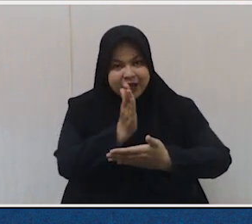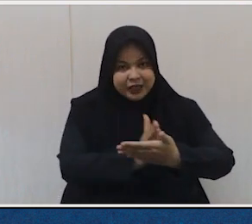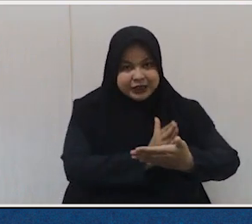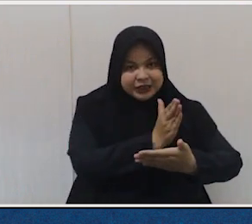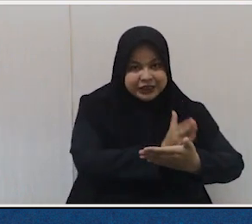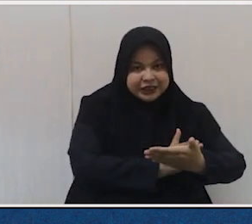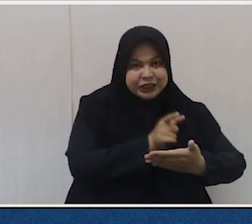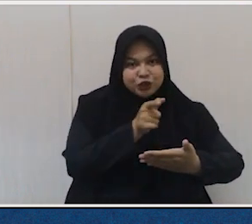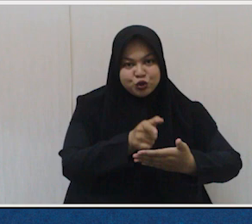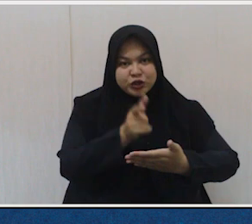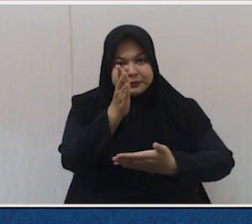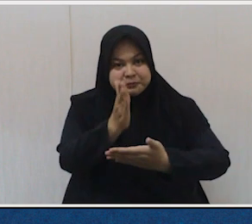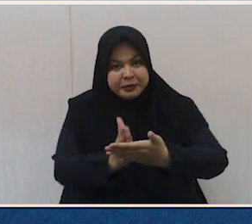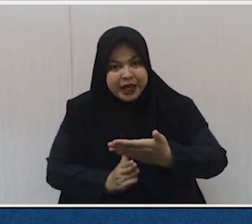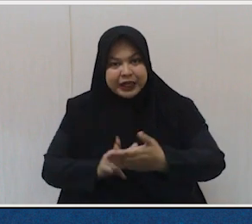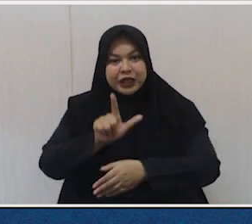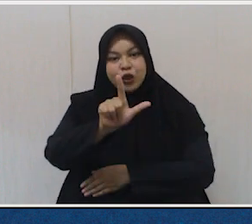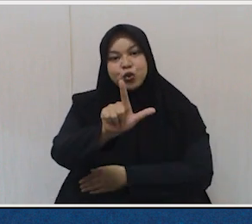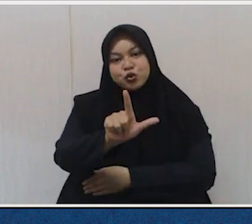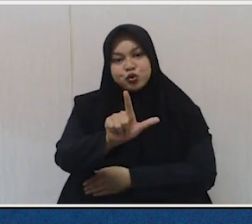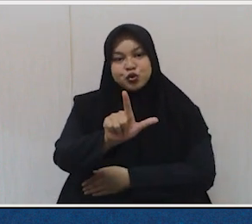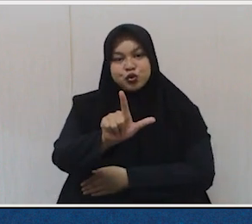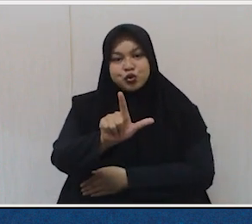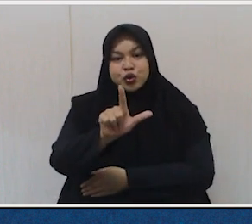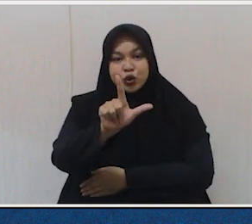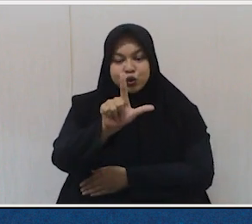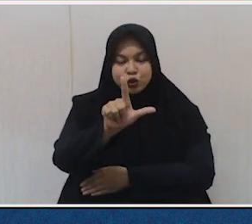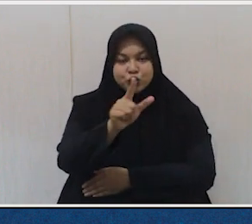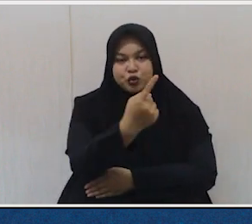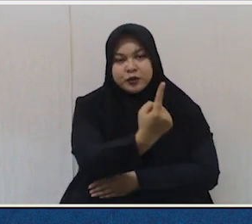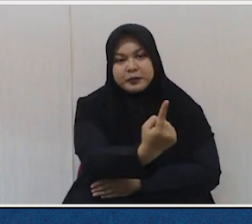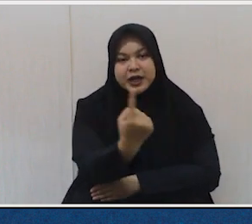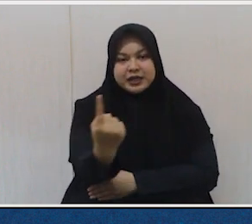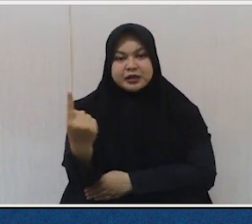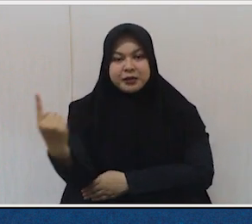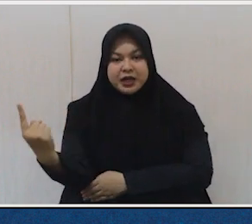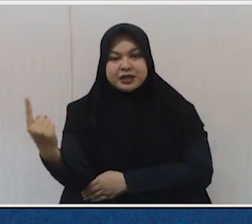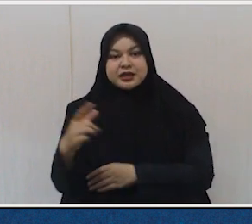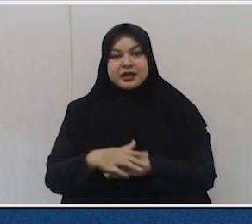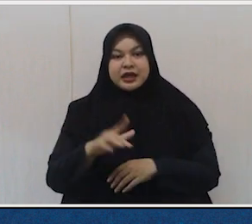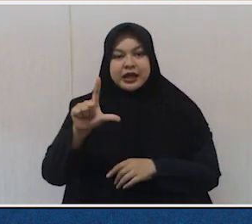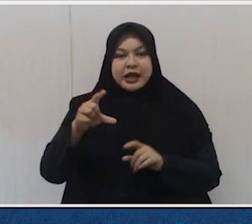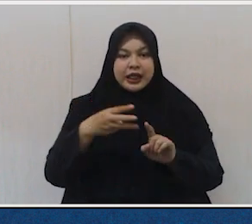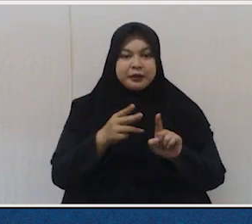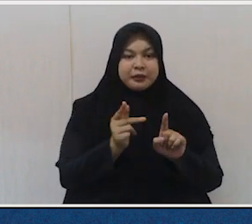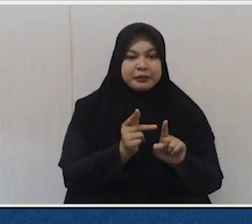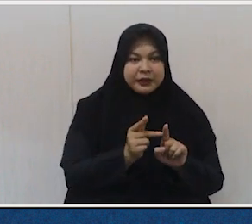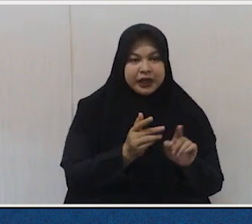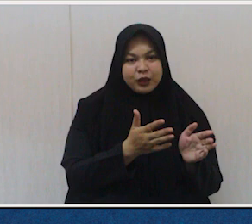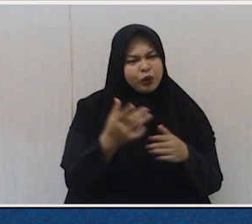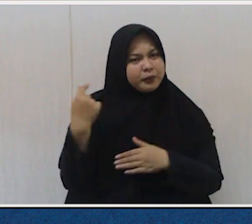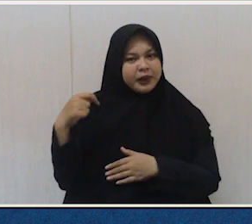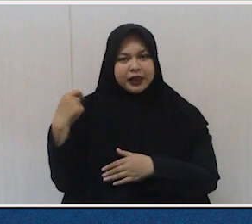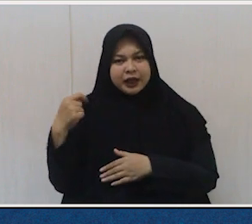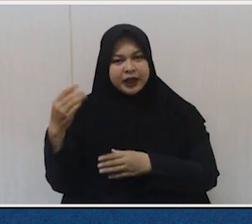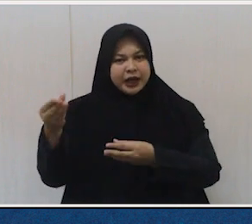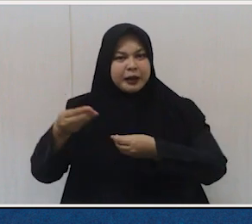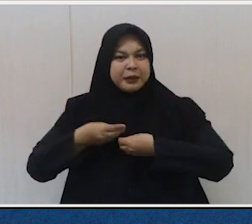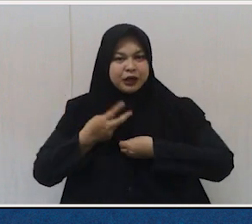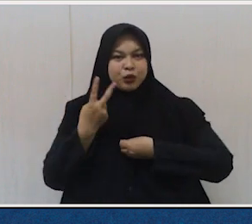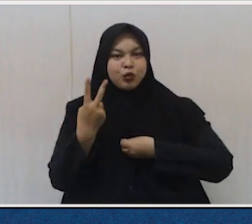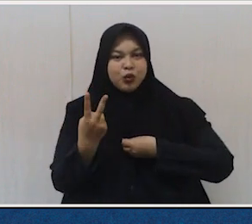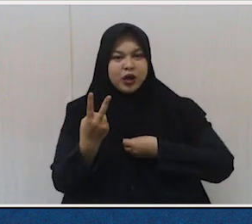dialuudiil dibagi jadi tu tuuh itu masing-masing kalau gak salah ada satu Kementerian yang dapat dua tapi masing-masing kebanyakan